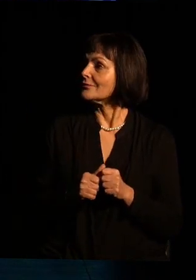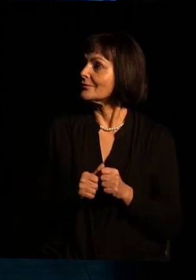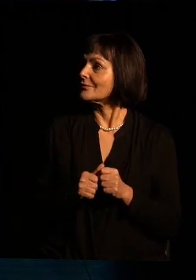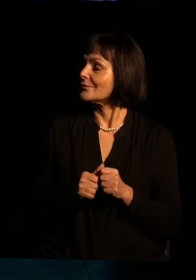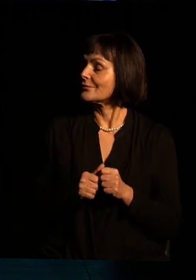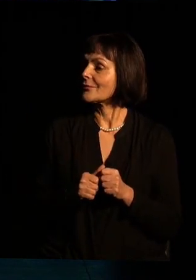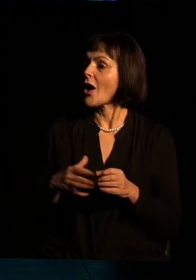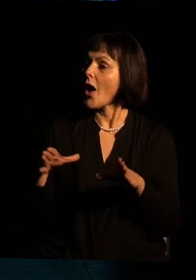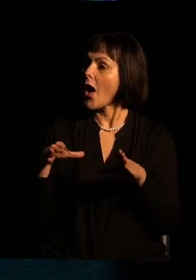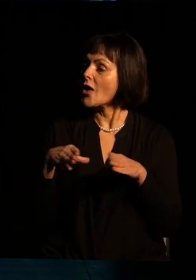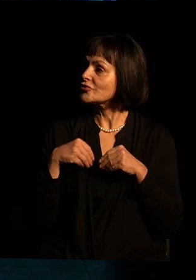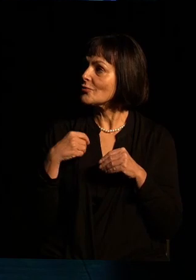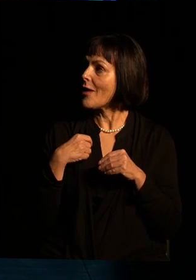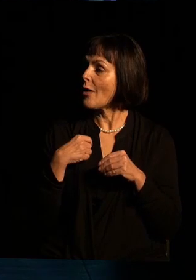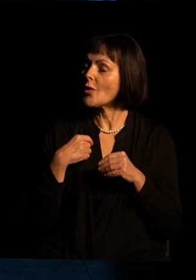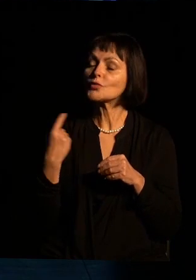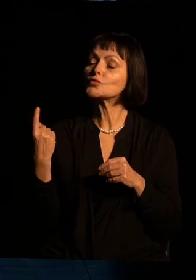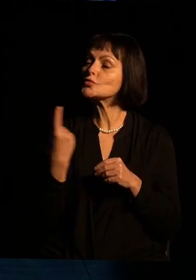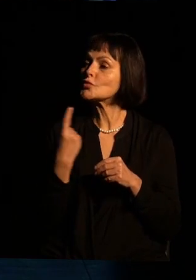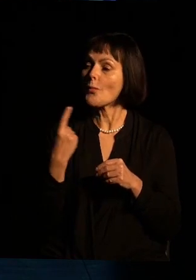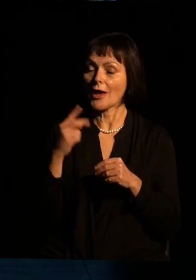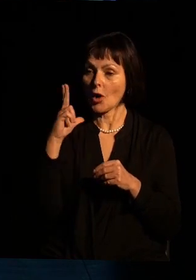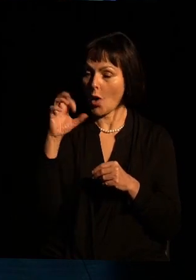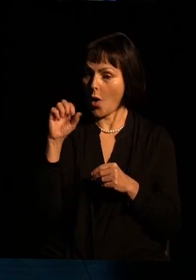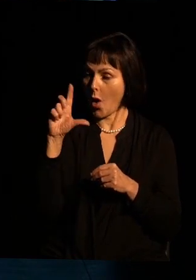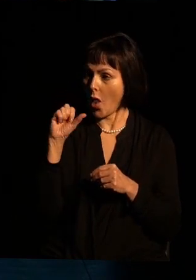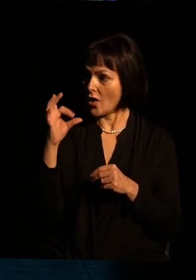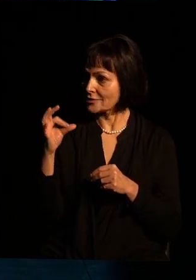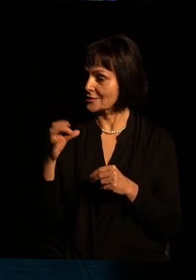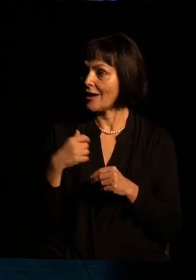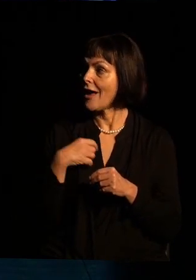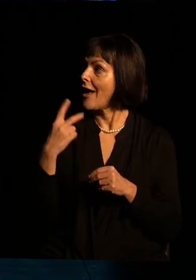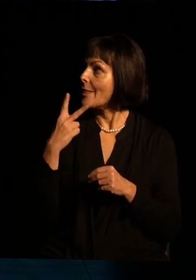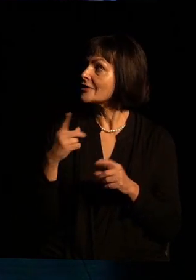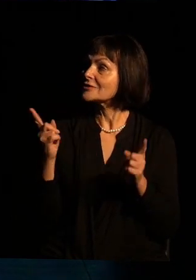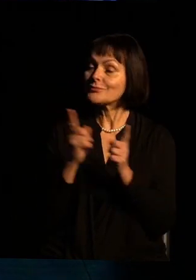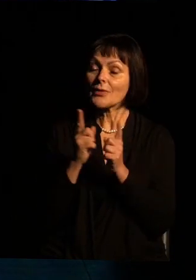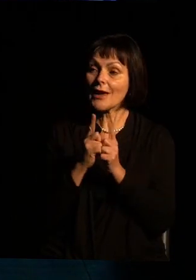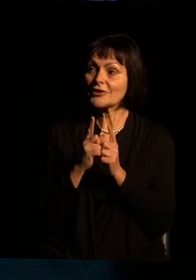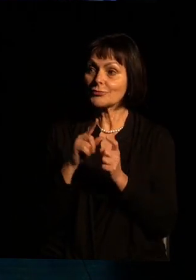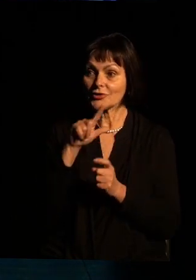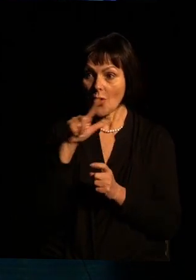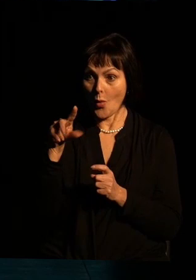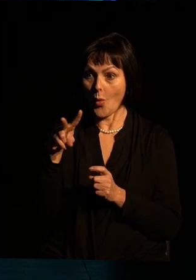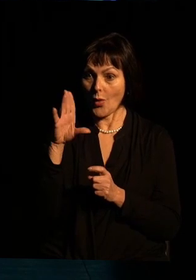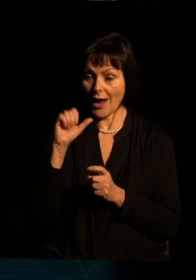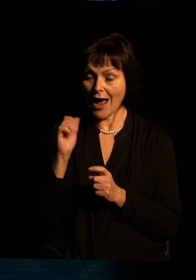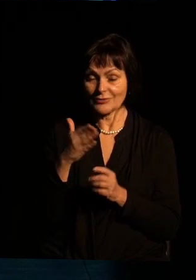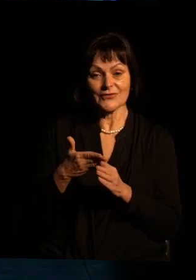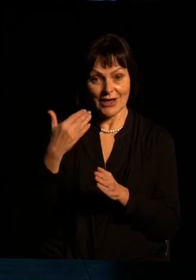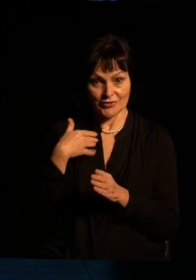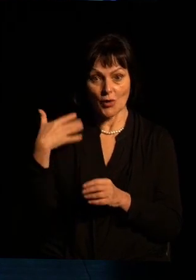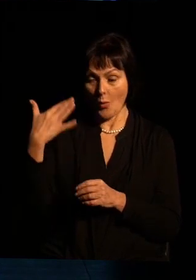W ubiegłym roku otrzymał tego właśnie super kolosa, o którym wspomniałem. No i wtedy też spotkaliśmy się z Łukaszem, który miał wcześniejszą